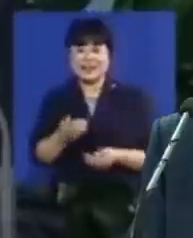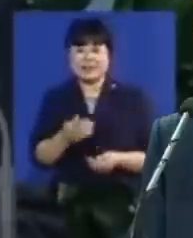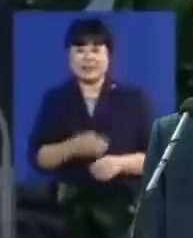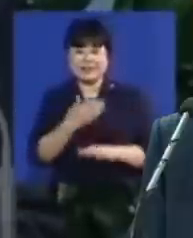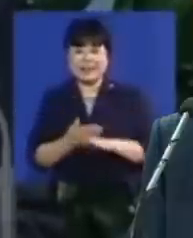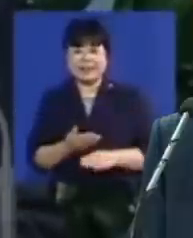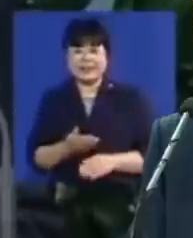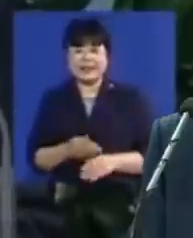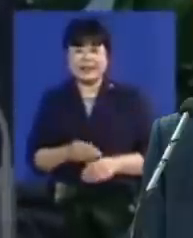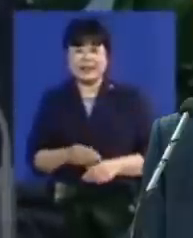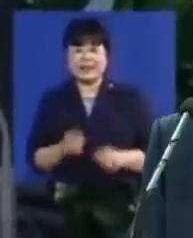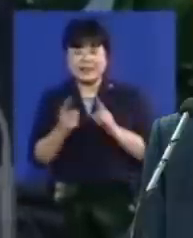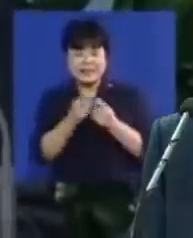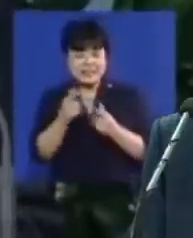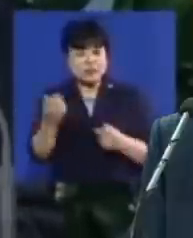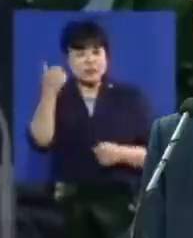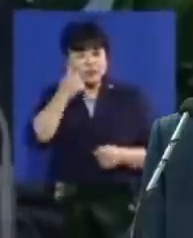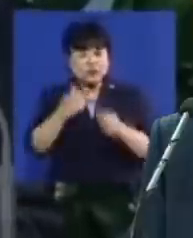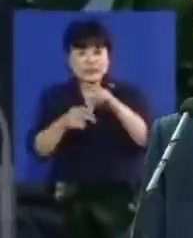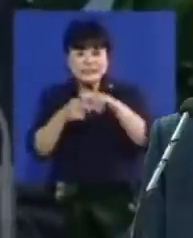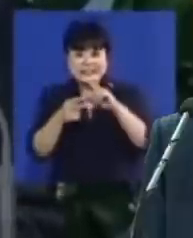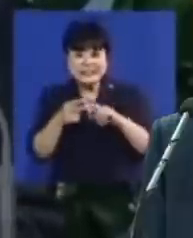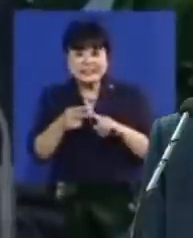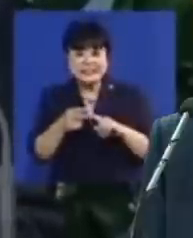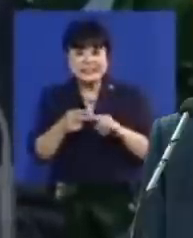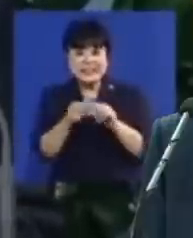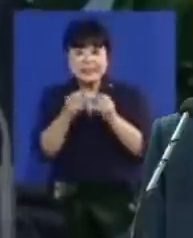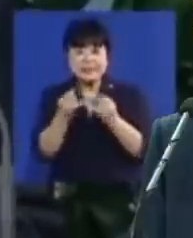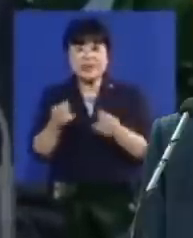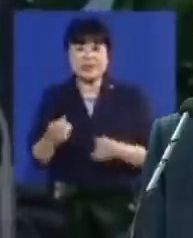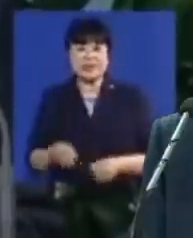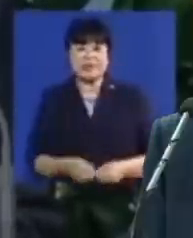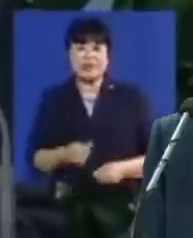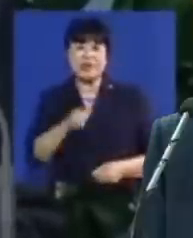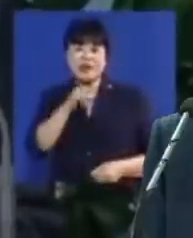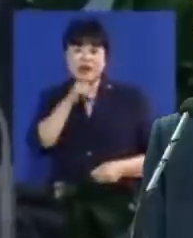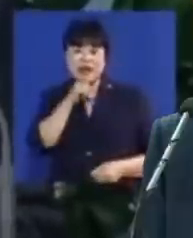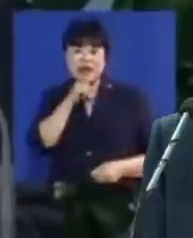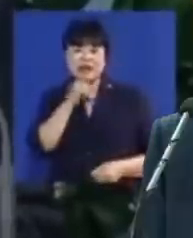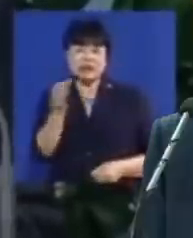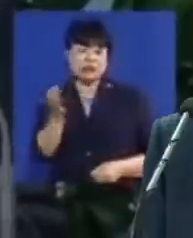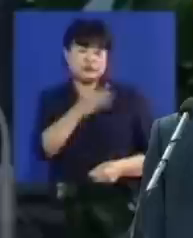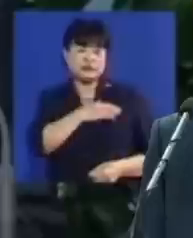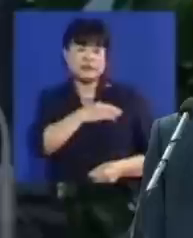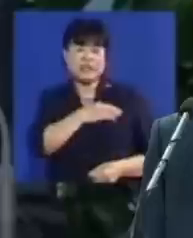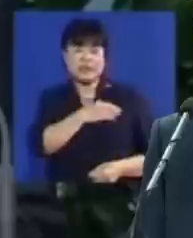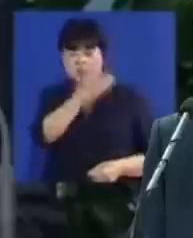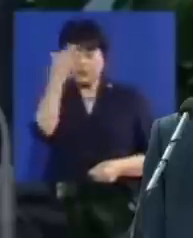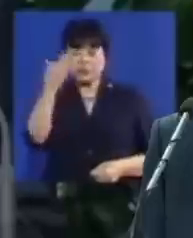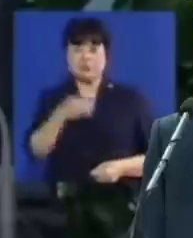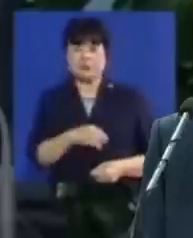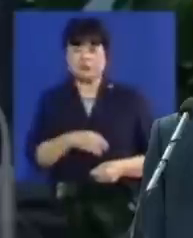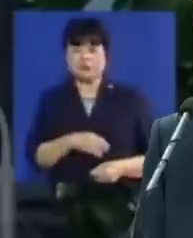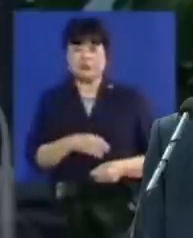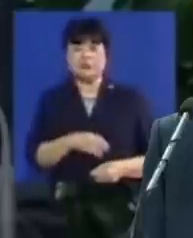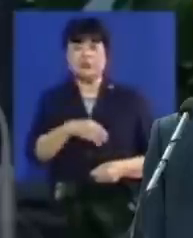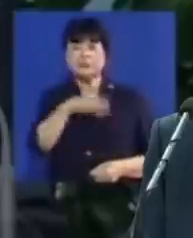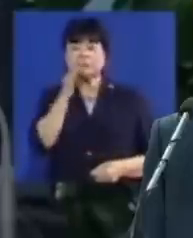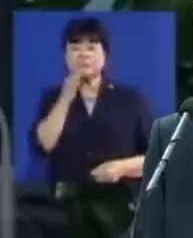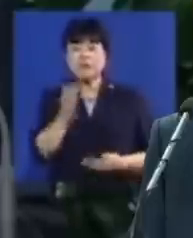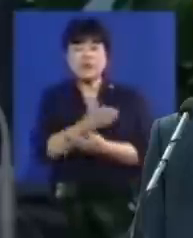차별대우하지 않습니다. 누구든지 남녀노유 빈부 귀천 동서양을 막나고